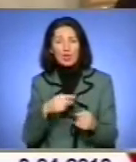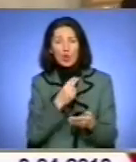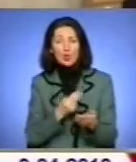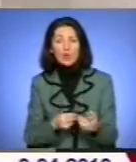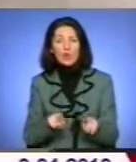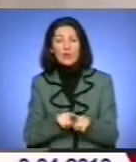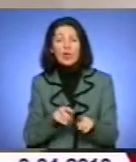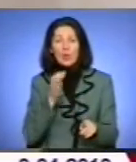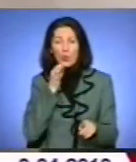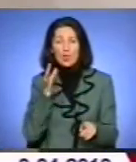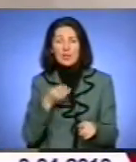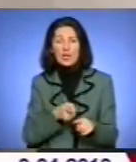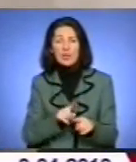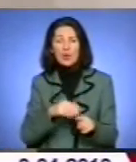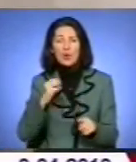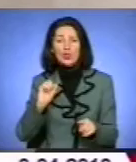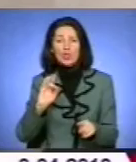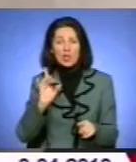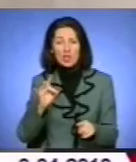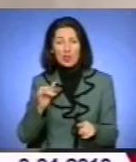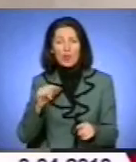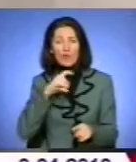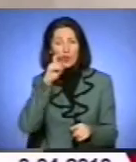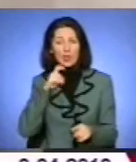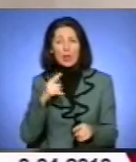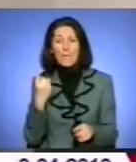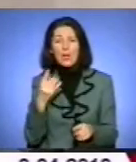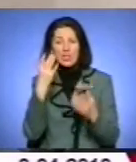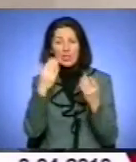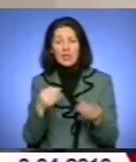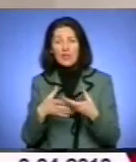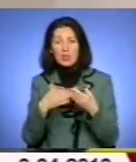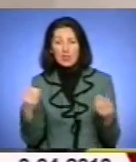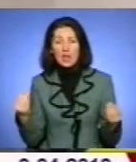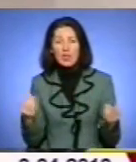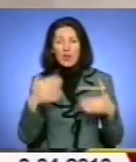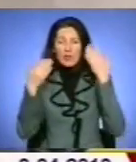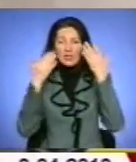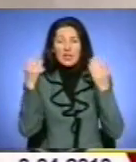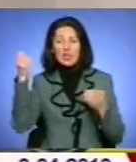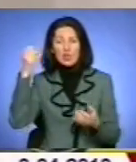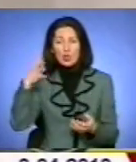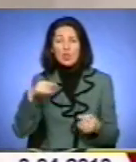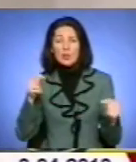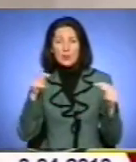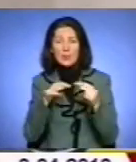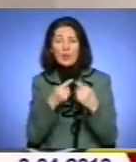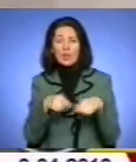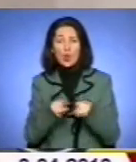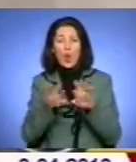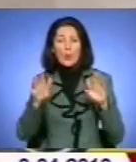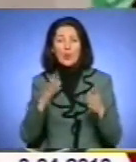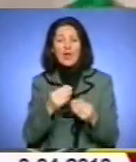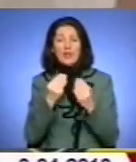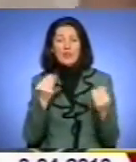Україні. Перший день весняний, веселий, сонячний, і разом збіглися з такою подією, як ця виставка